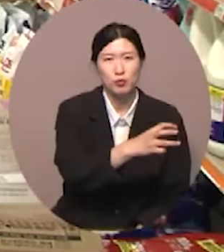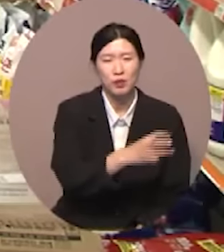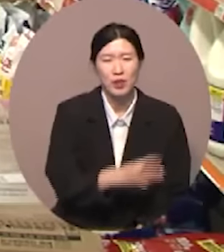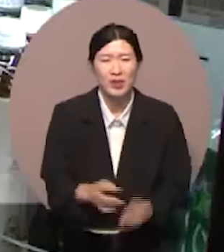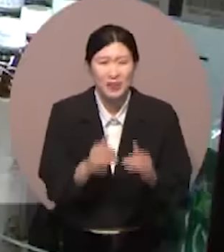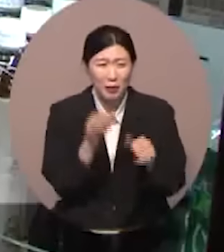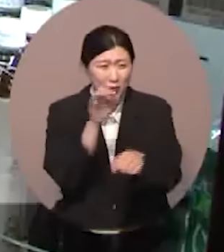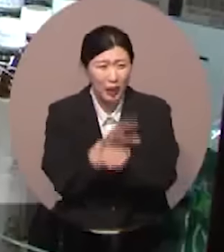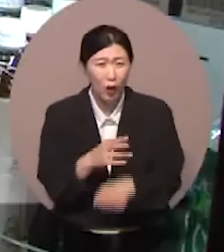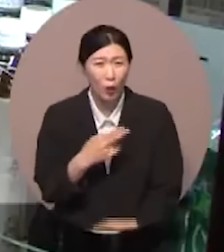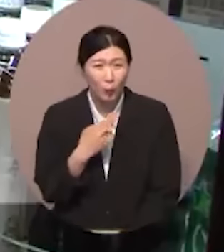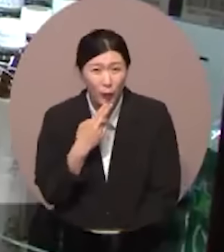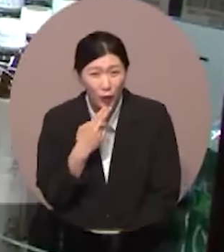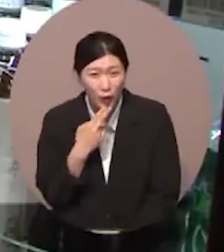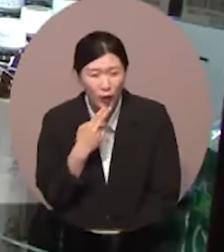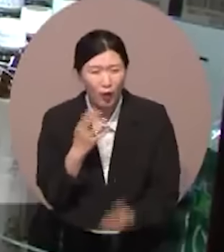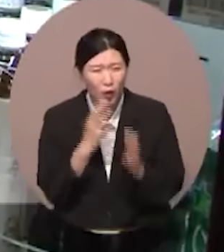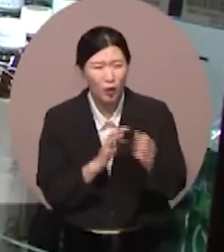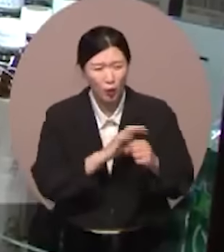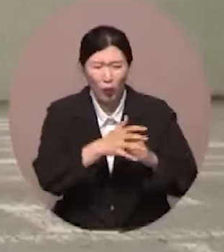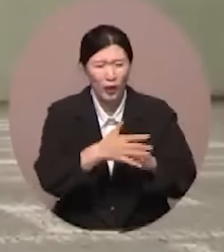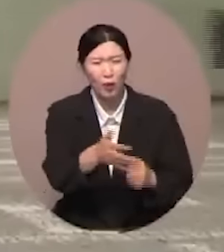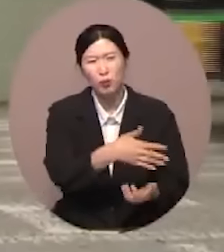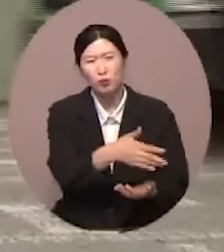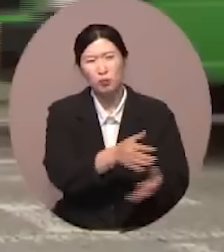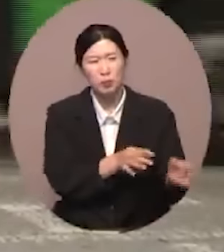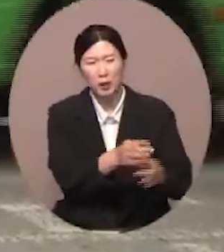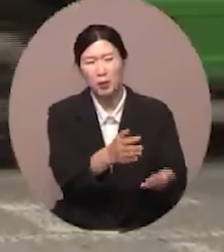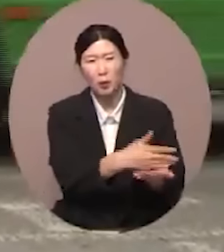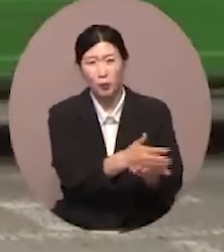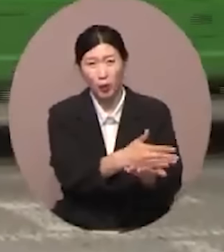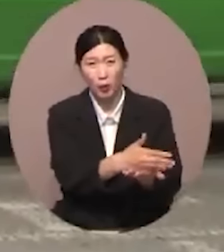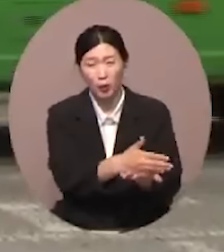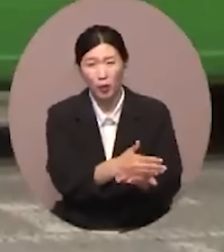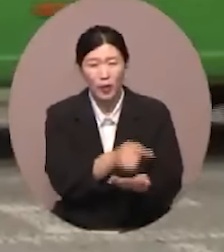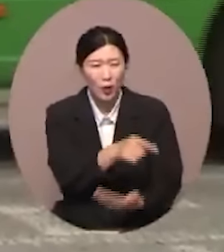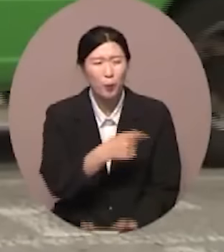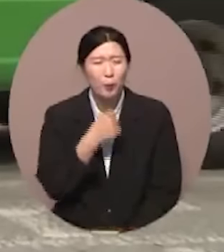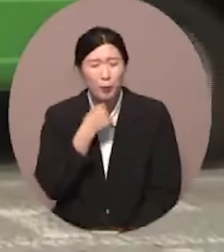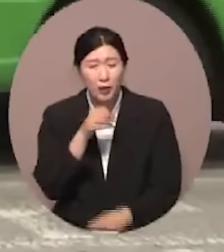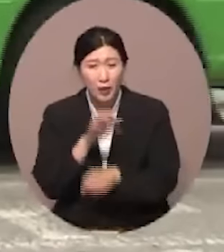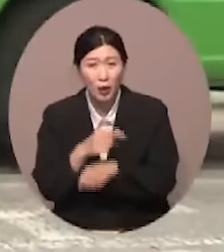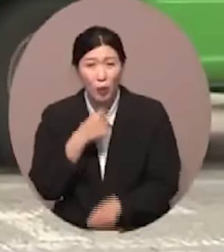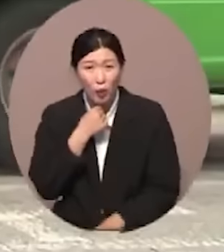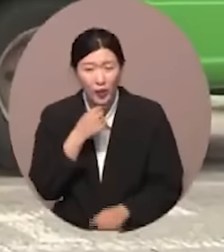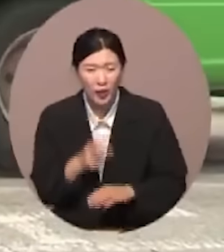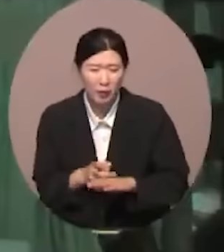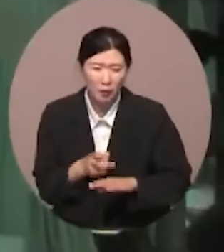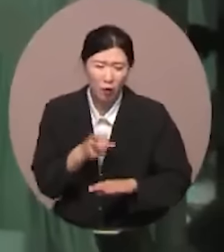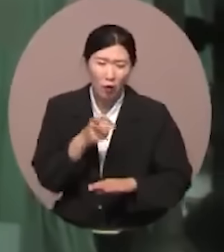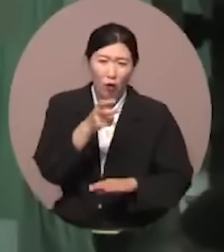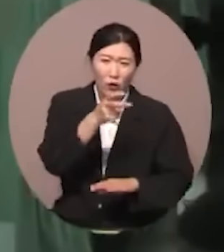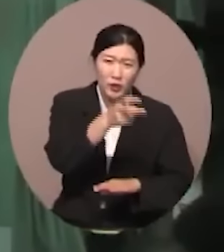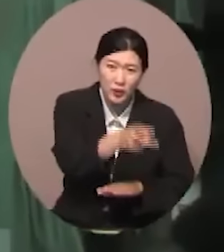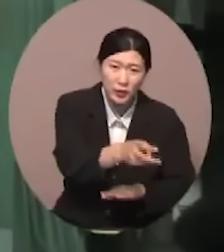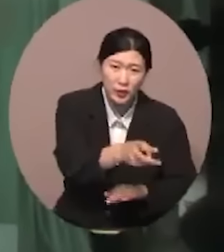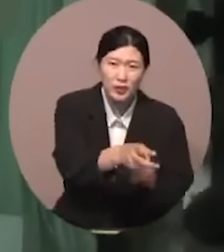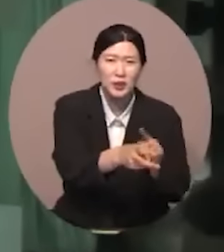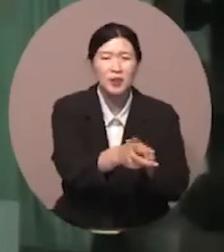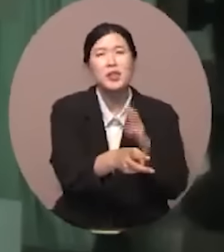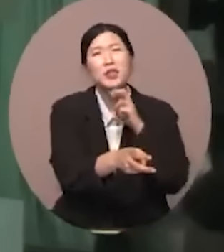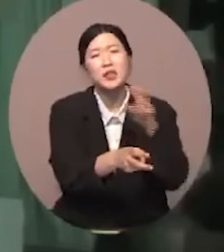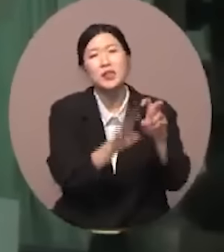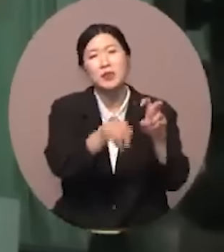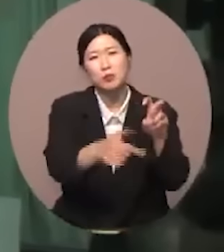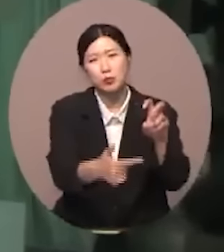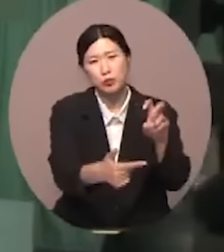팔린다는 이유로 신선식품은 들여놓지 않았습니다. 결국 채소나 과일을 팔 정도로 규모 있는 마트는 이 마을에서 마을